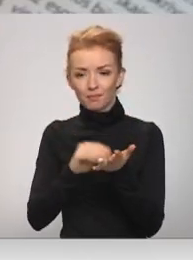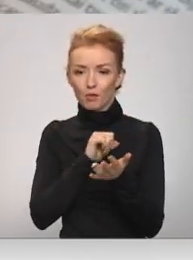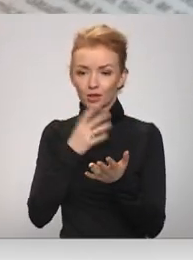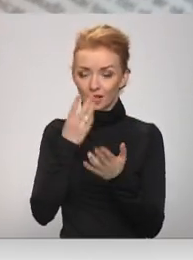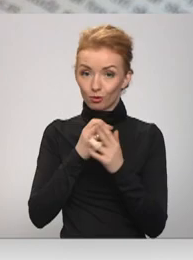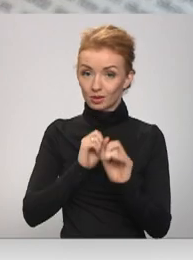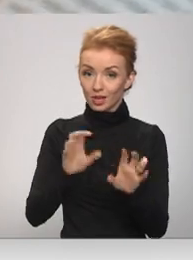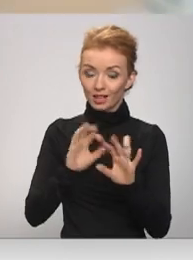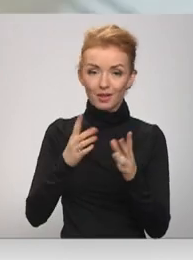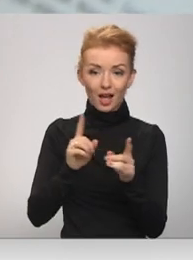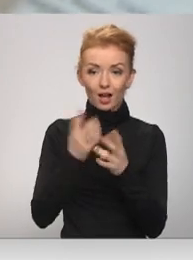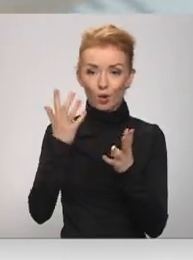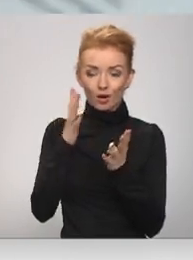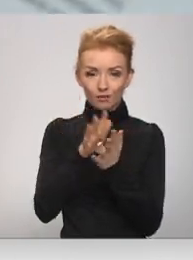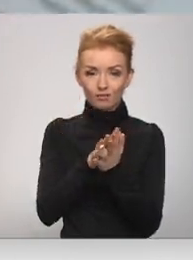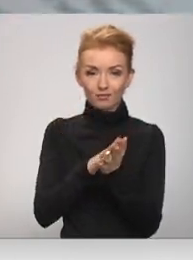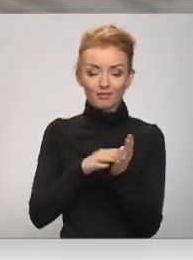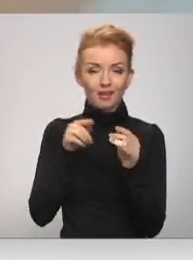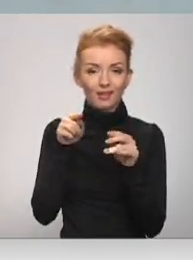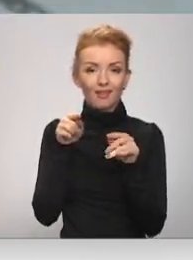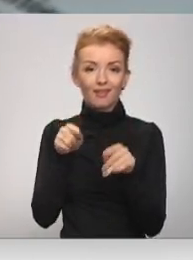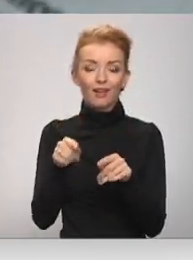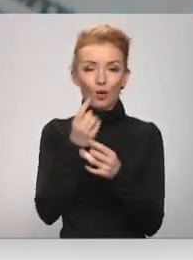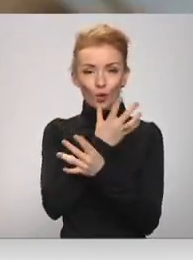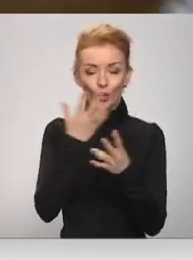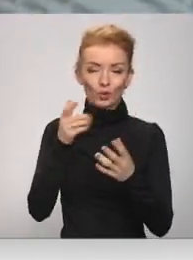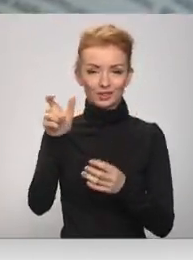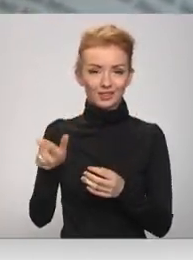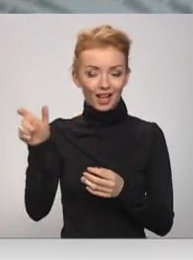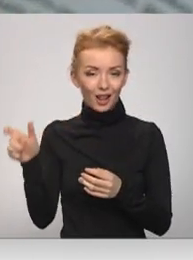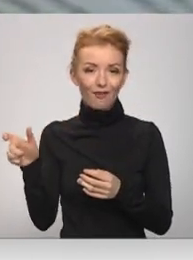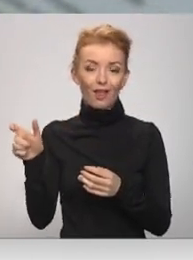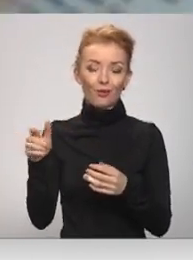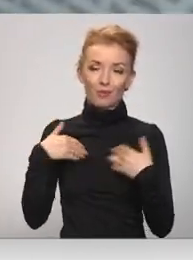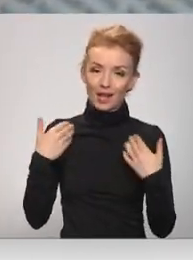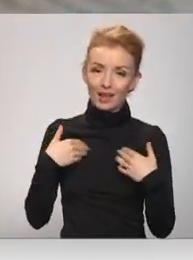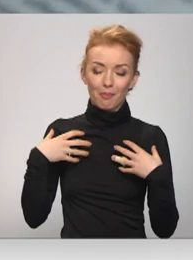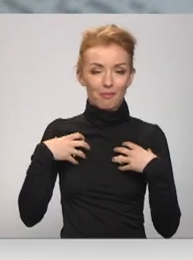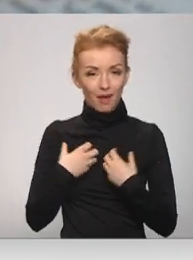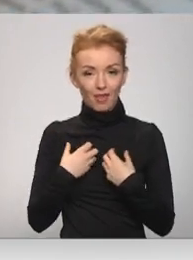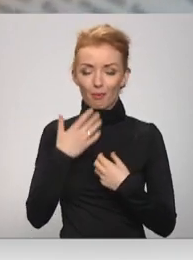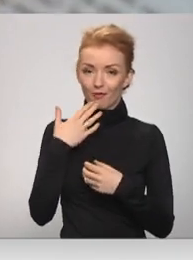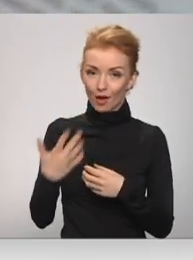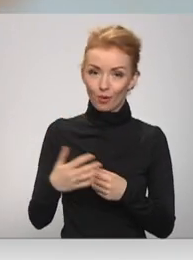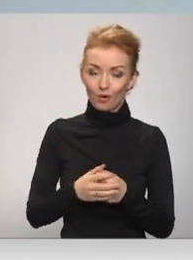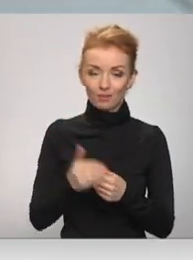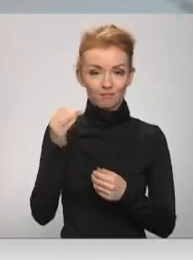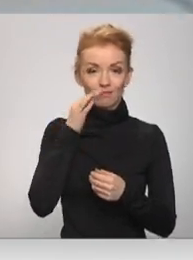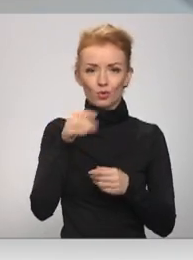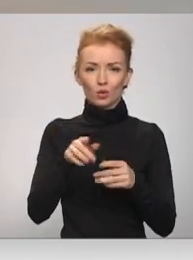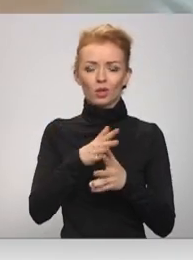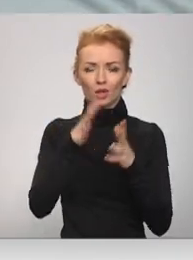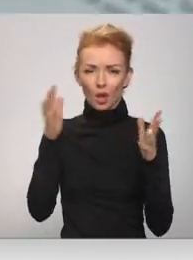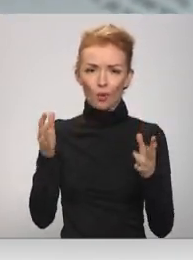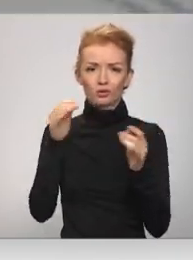stāstiem, bet ļauj pieskarties šīs kultūra telpas cilvēku sadzīvei, priekiem, bēdām un valodai. Tur ir tomēr arī ļoti daudz